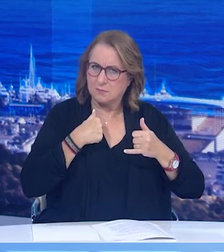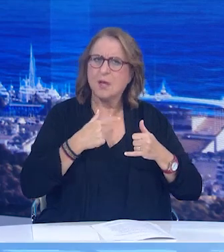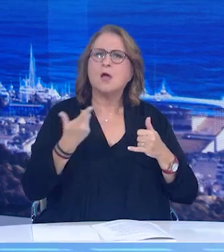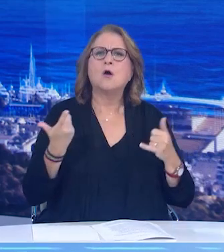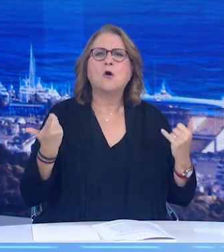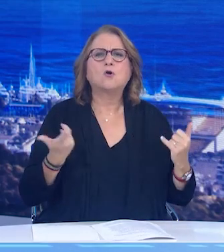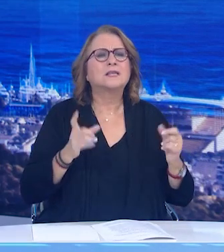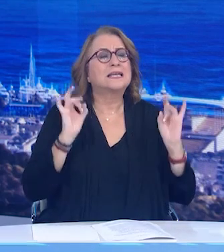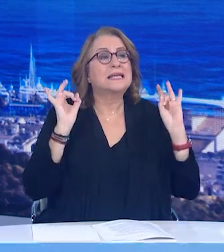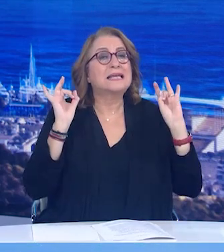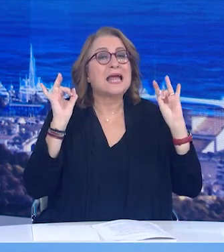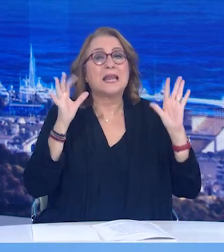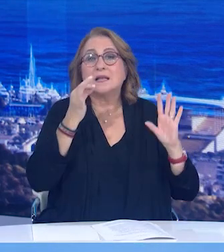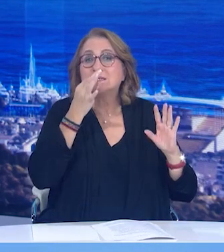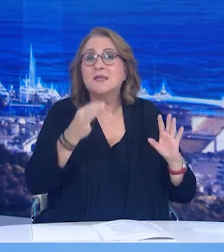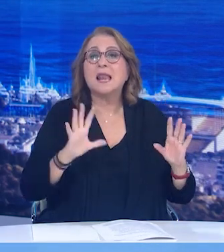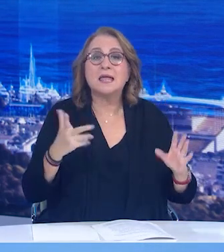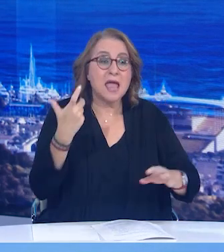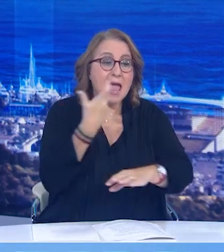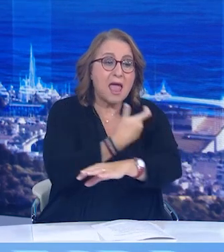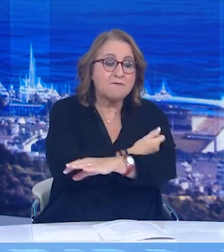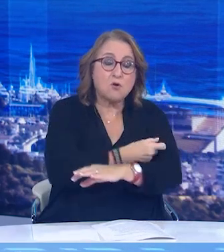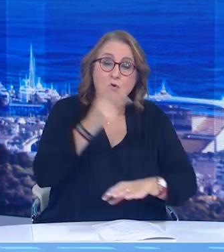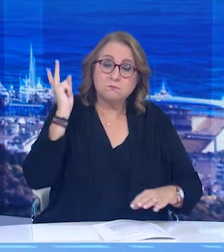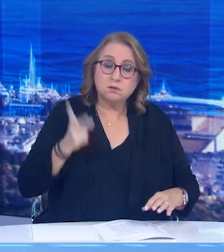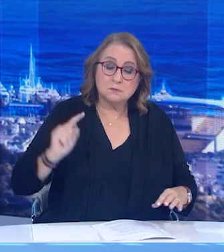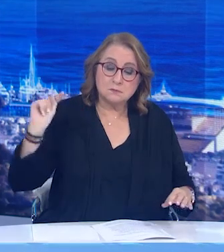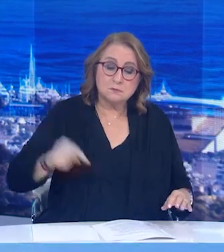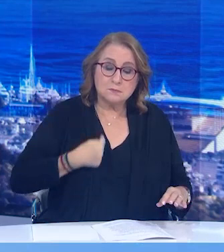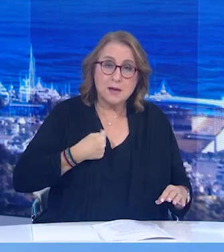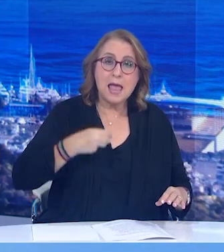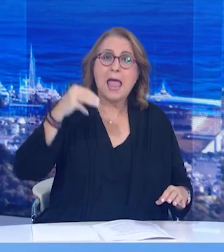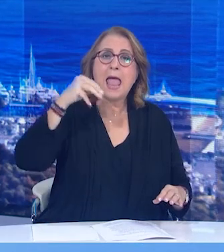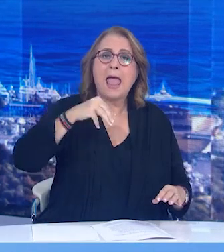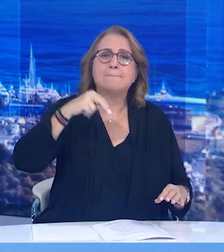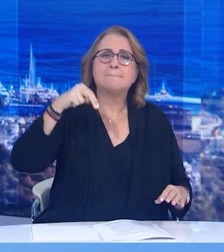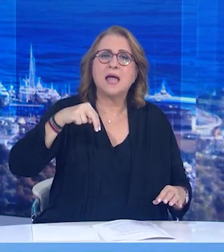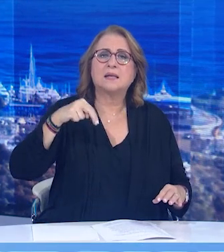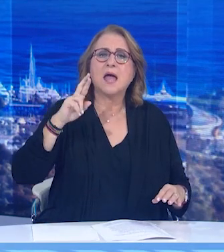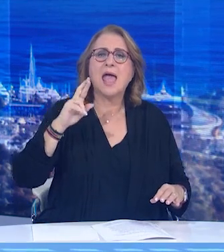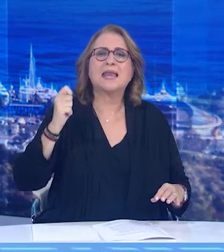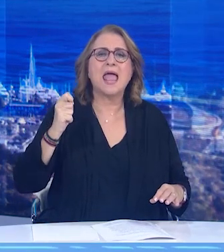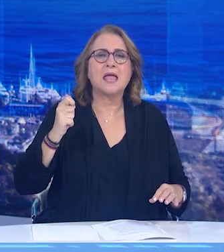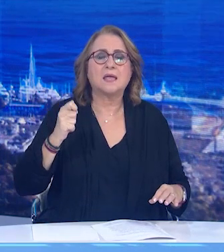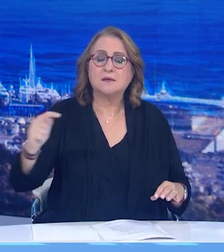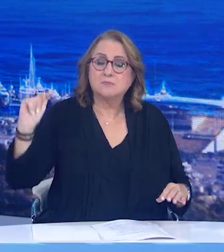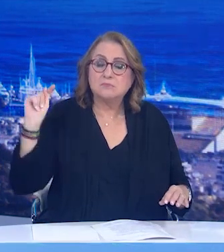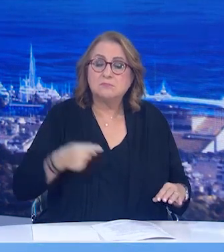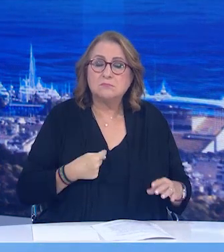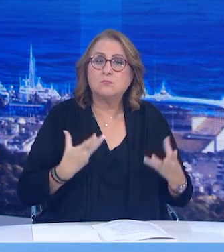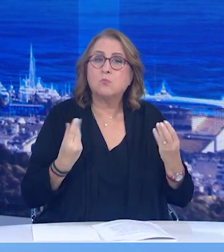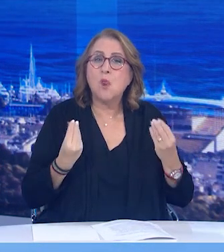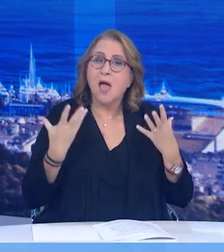δεν τοποθετείται για τις σκληρές παρενέργειες των εμβολίων και κυρίως των mRNA. Δεν πρέπει η Επιτροπή να